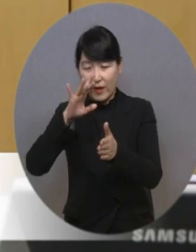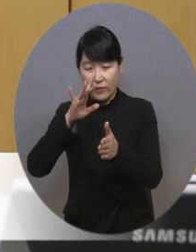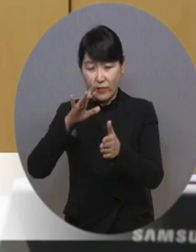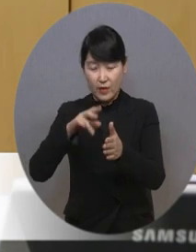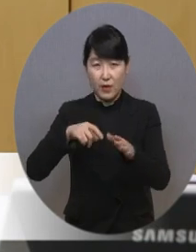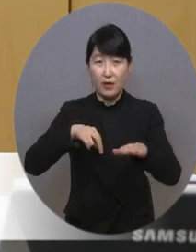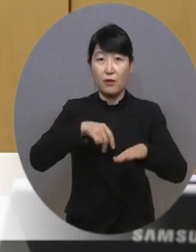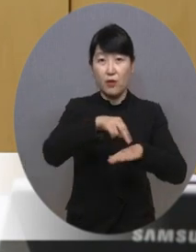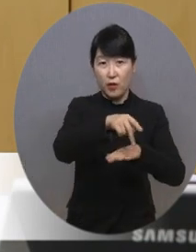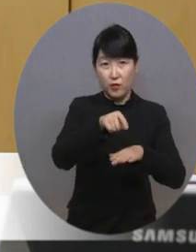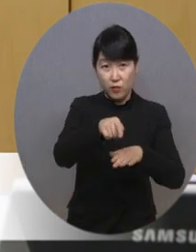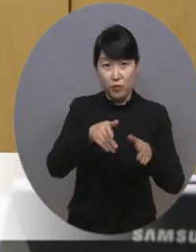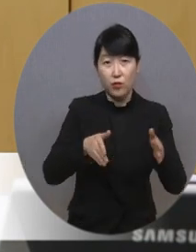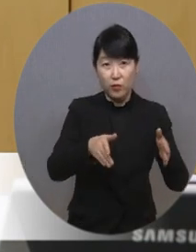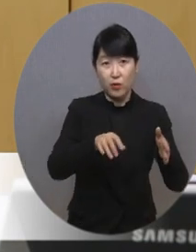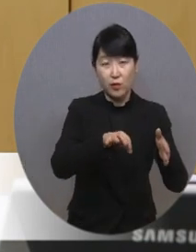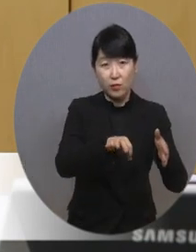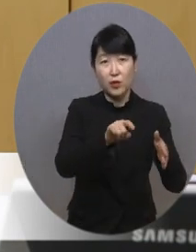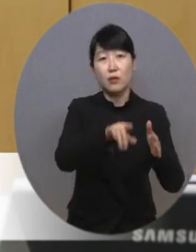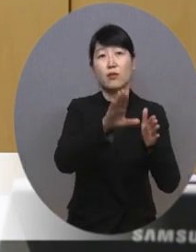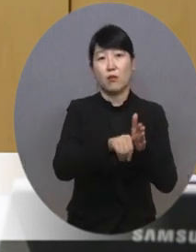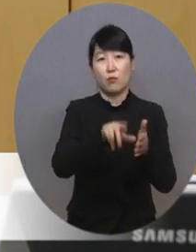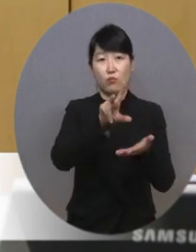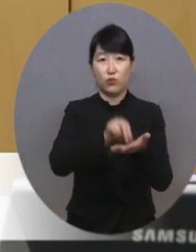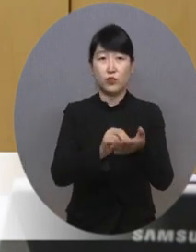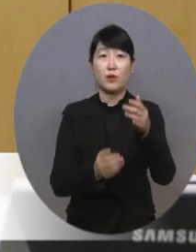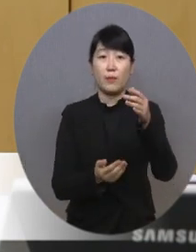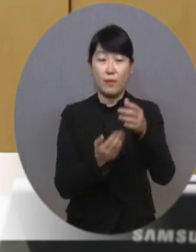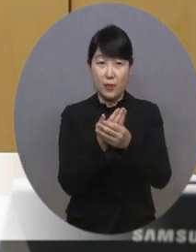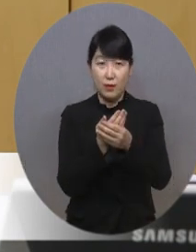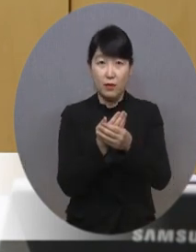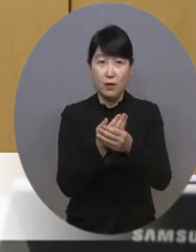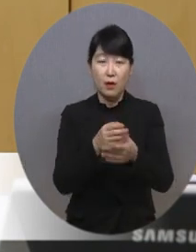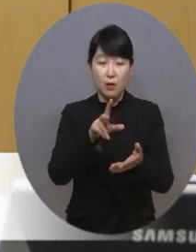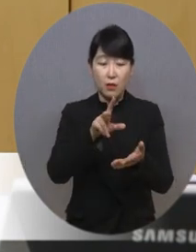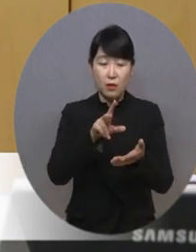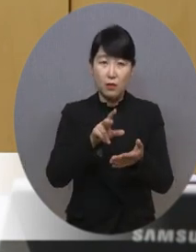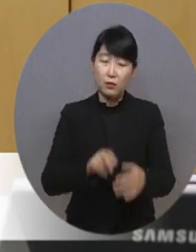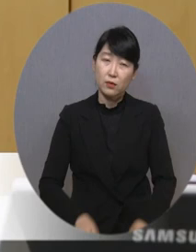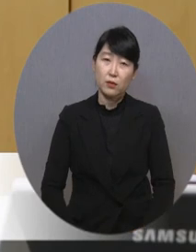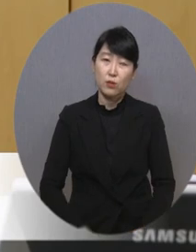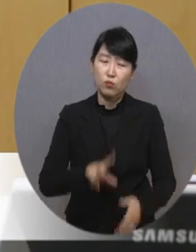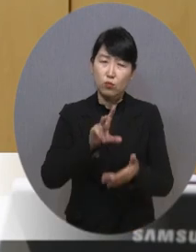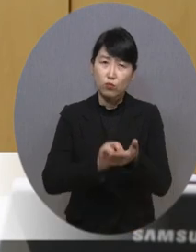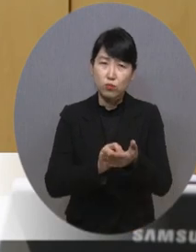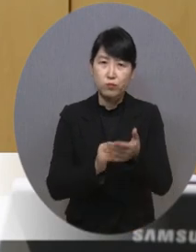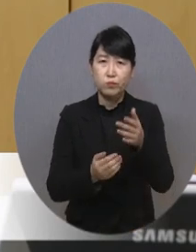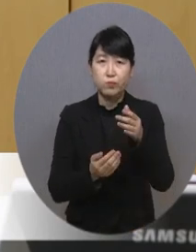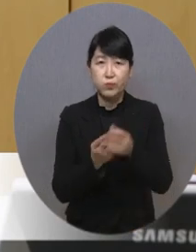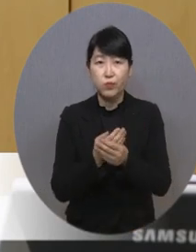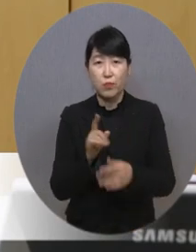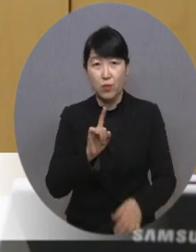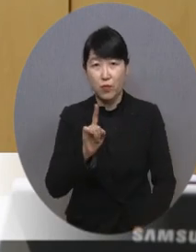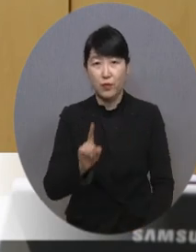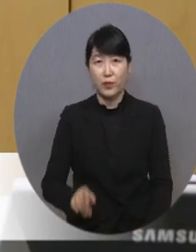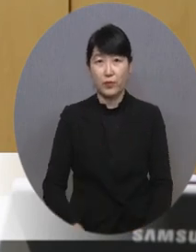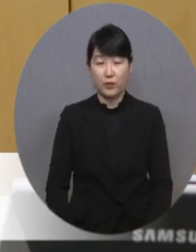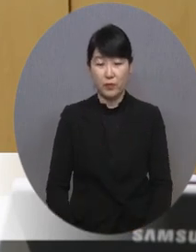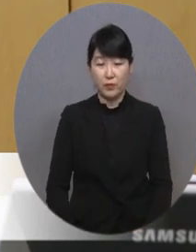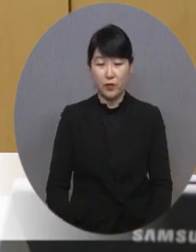해야 돼서 그러한 문제점이 많이 발생을 좀 하고 있습니다. 왜 이제 이 문제점이